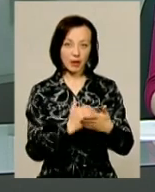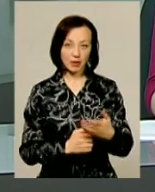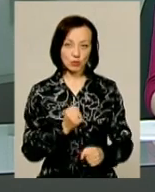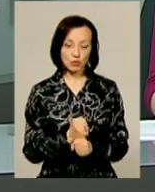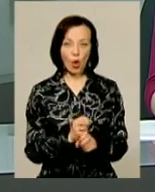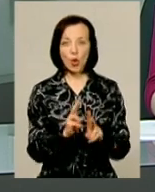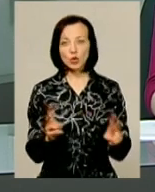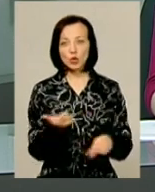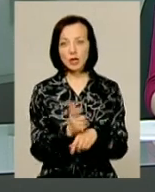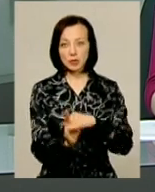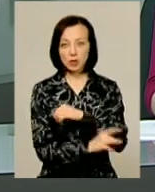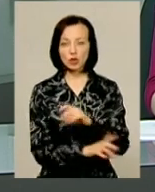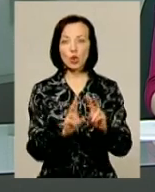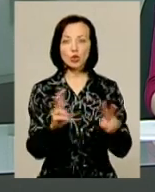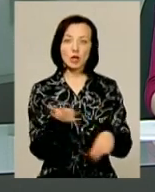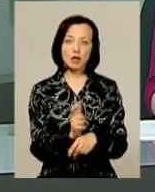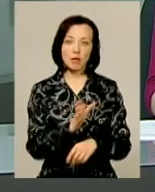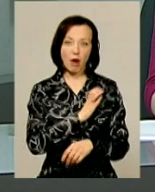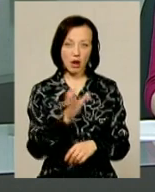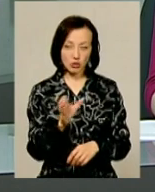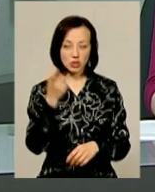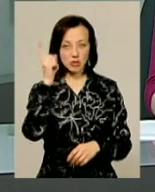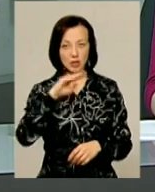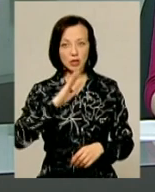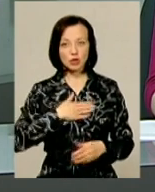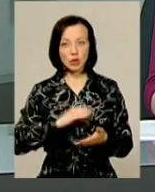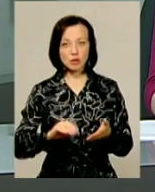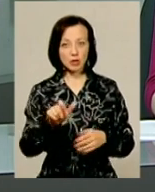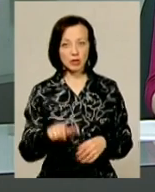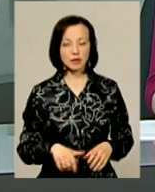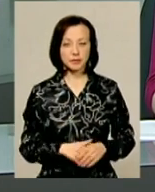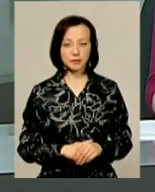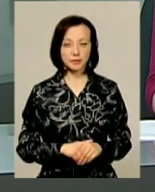рейтинги. Хто найбідніший, а хто найбагатший, знає Світлана Золота.